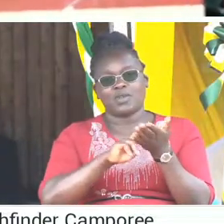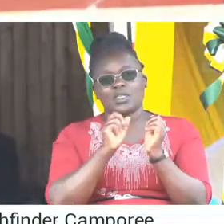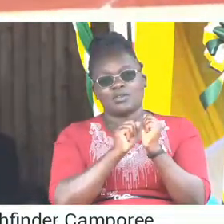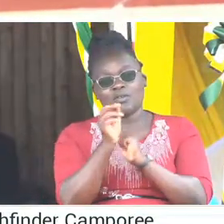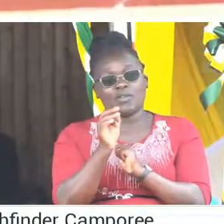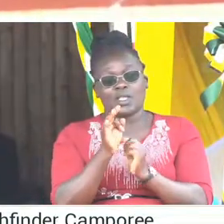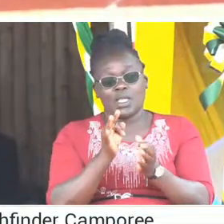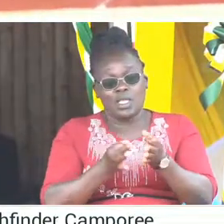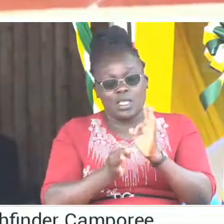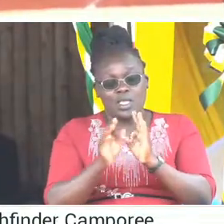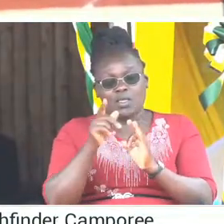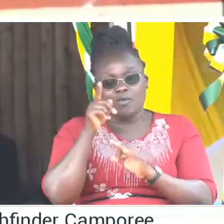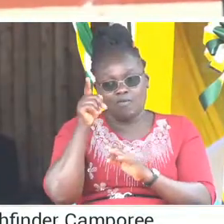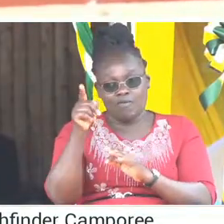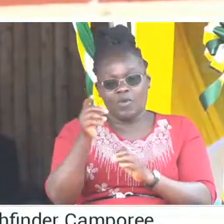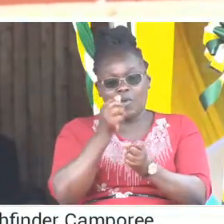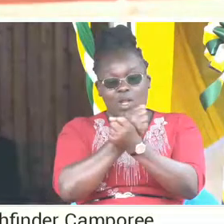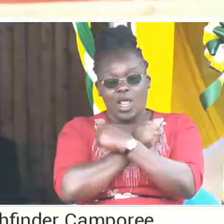If you love me,